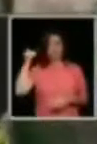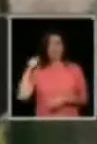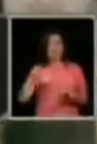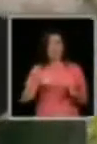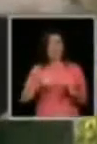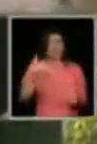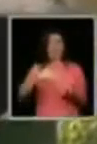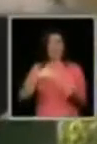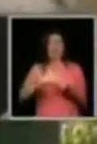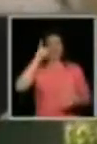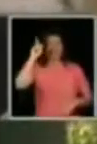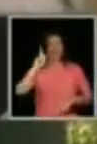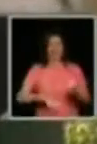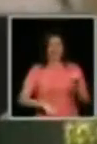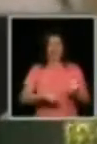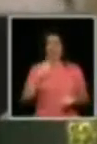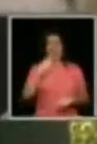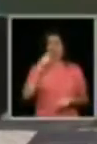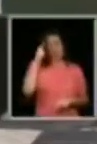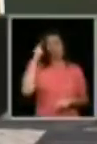בענייני רווחה,